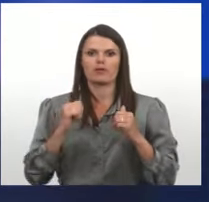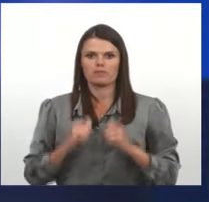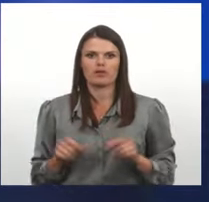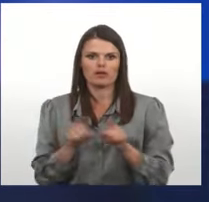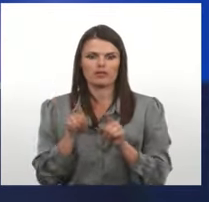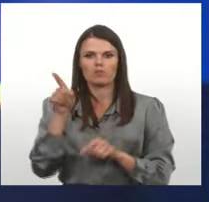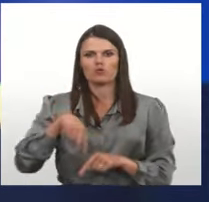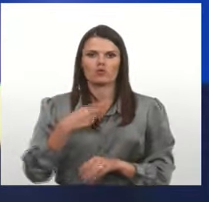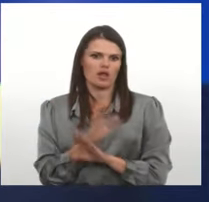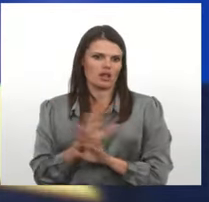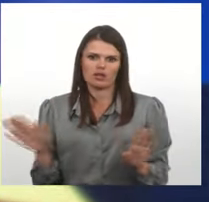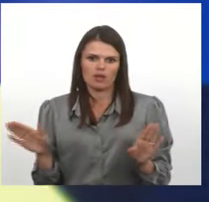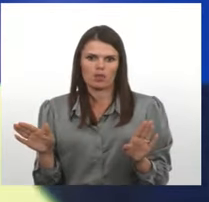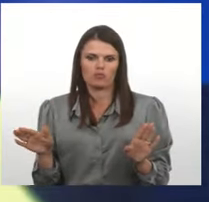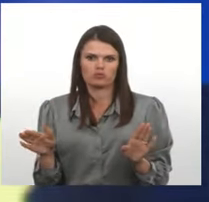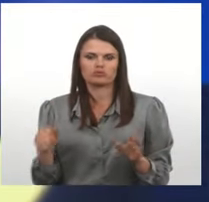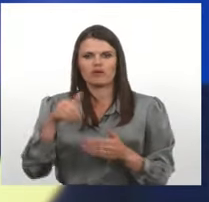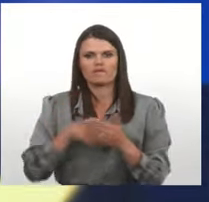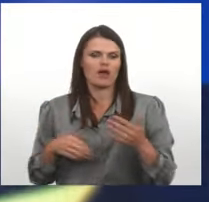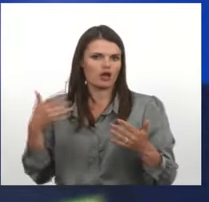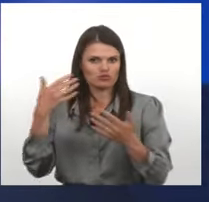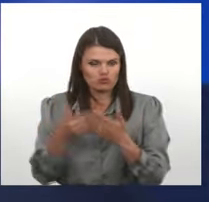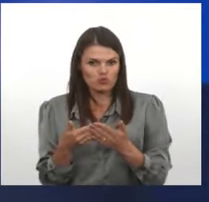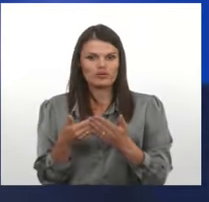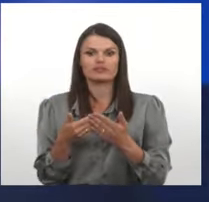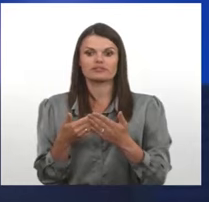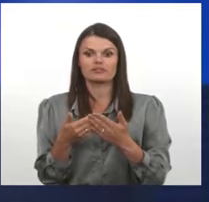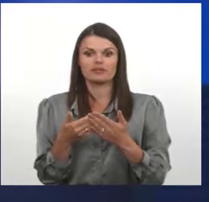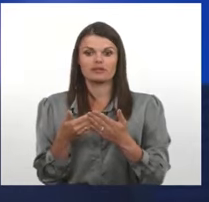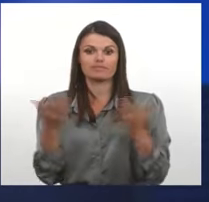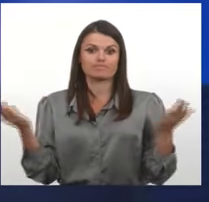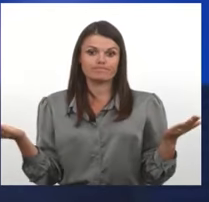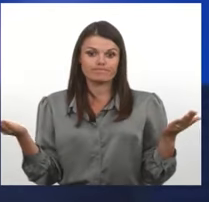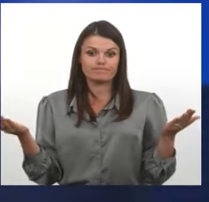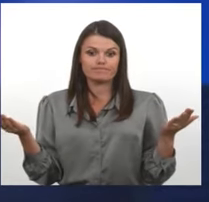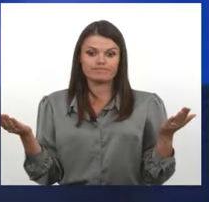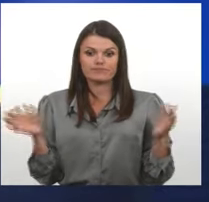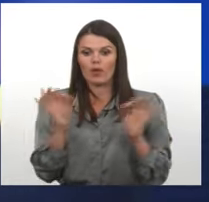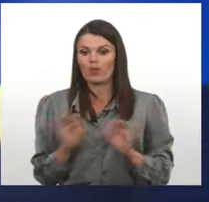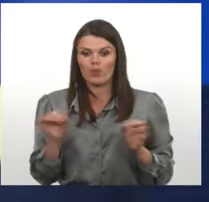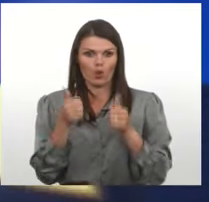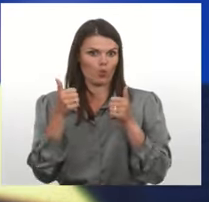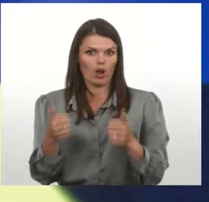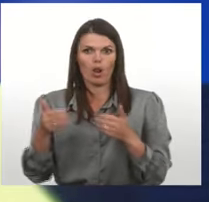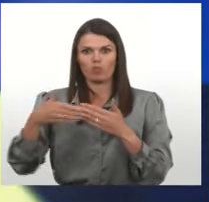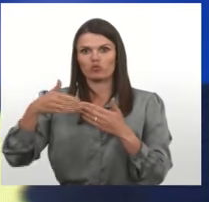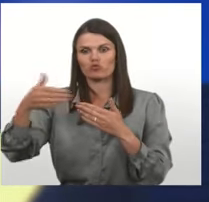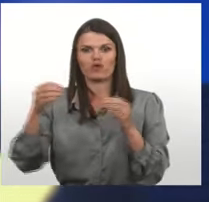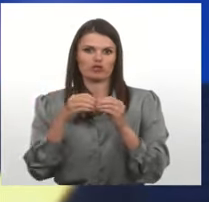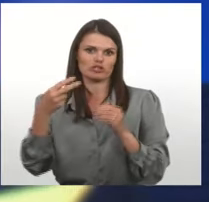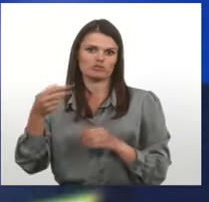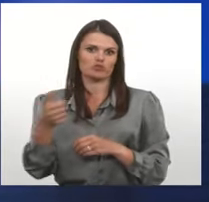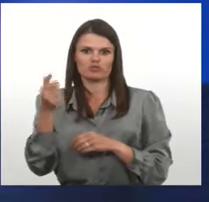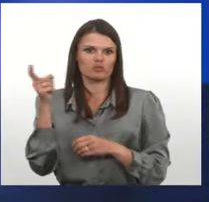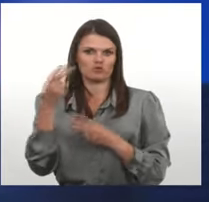tur ilgi vēl nebūs vēsturiski. Tā kā neko labi mēs tur tuvākos 10-20